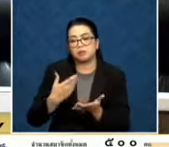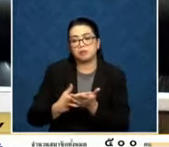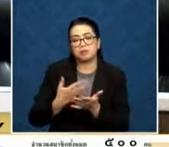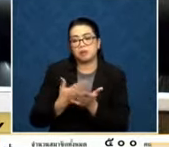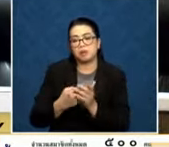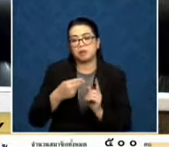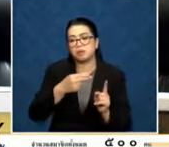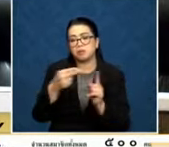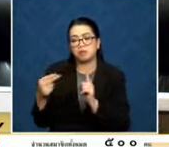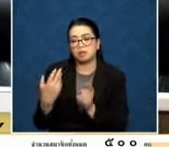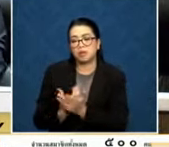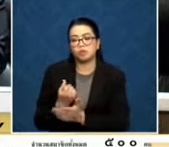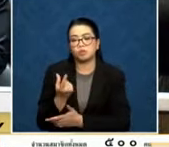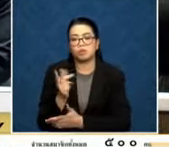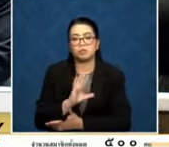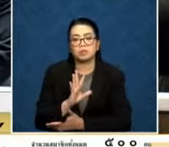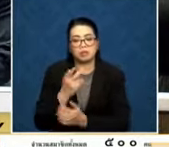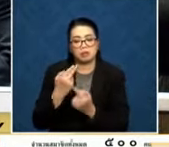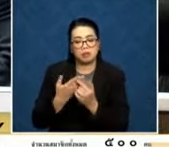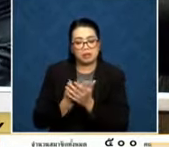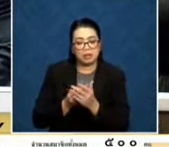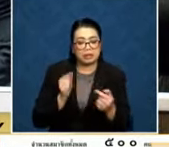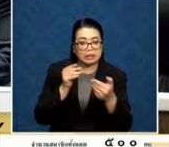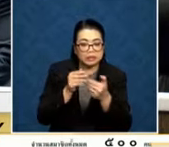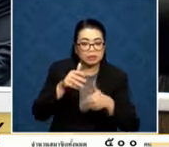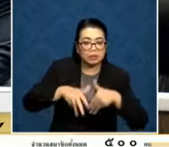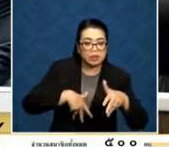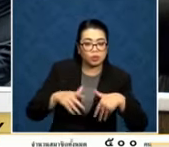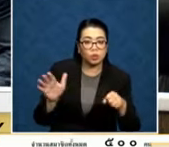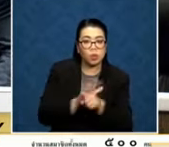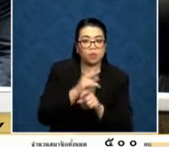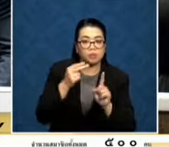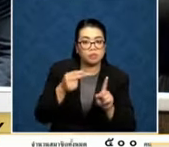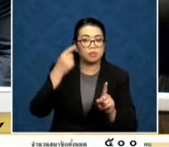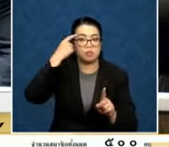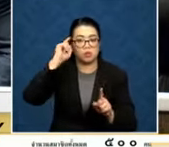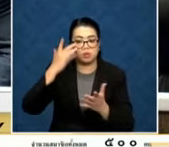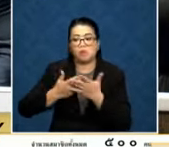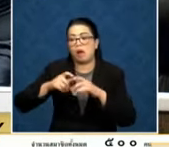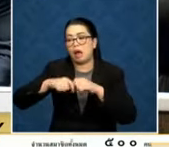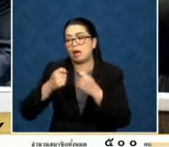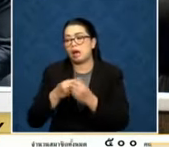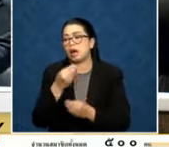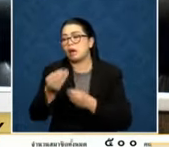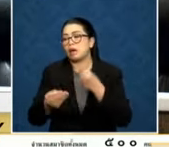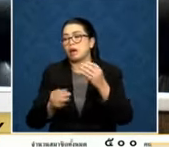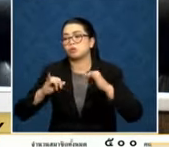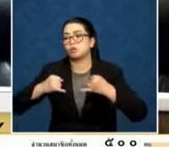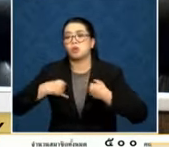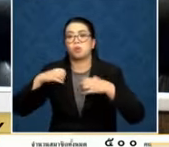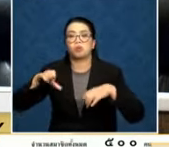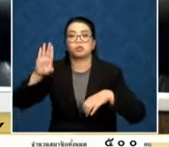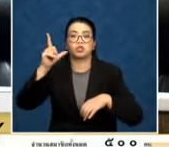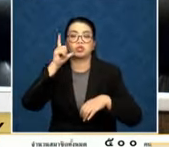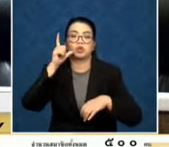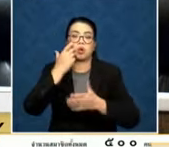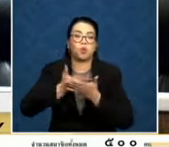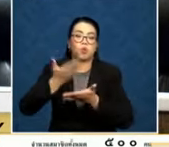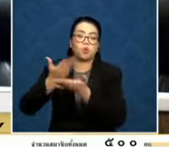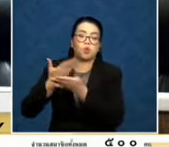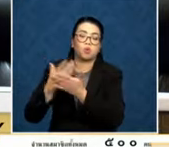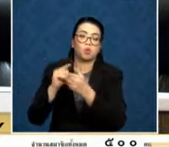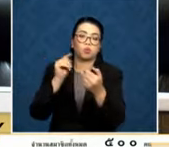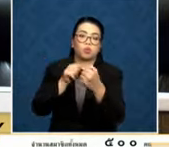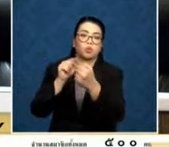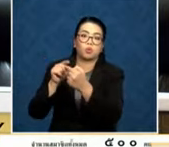เอ่องบงบกลางเองเนี่ยนะครับมีมีปัญหามากมายผมผมผมไม่ได้ว่าอะไรนะครับถ้าท่านจะ